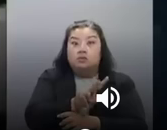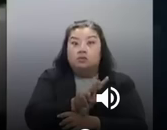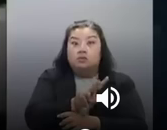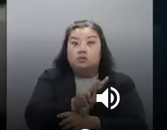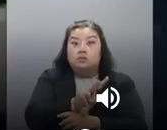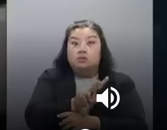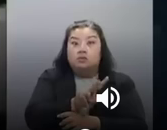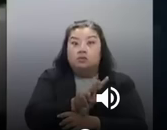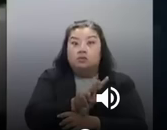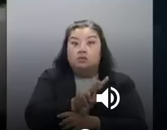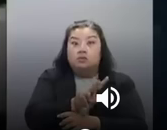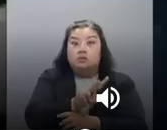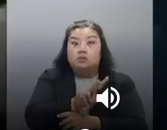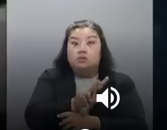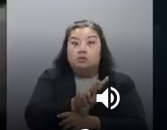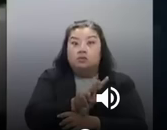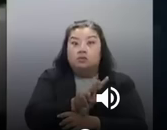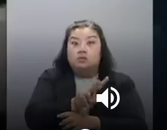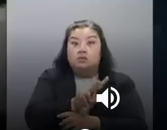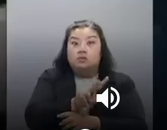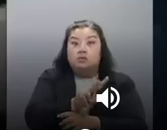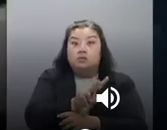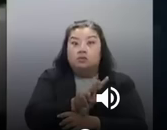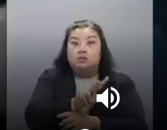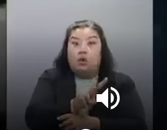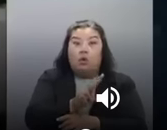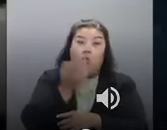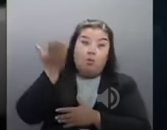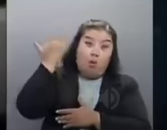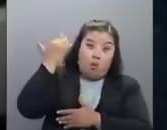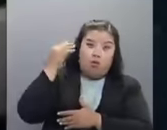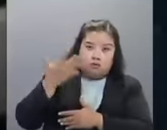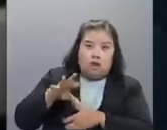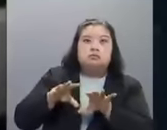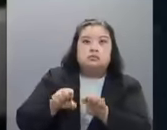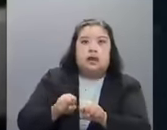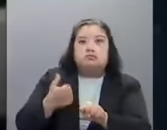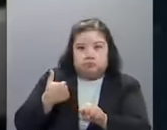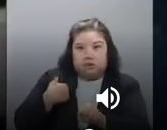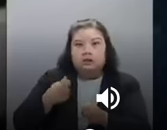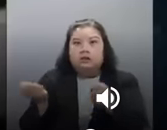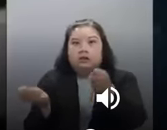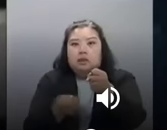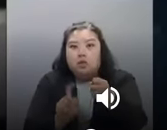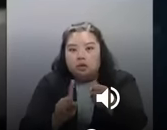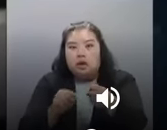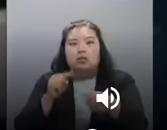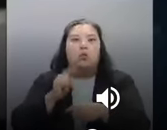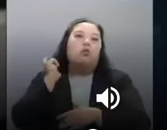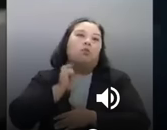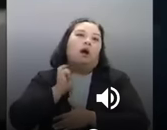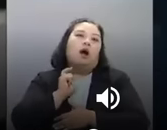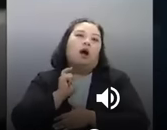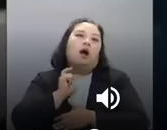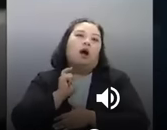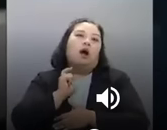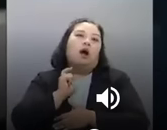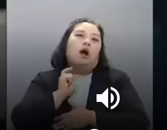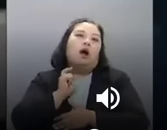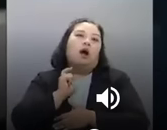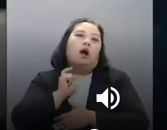ปุกุย42526แล้วปุกุยนี่คิชิเบียนี่บ้าตาพ่อ ติดลงโทษในมาเก๊าจากเหตุต่อสู้กับแก๊งคู่แข่